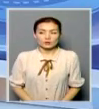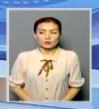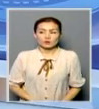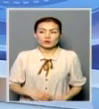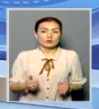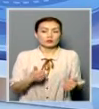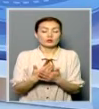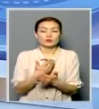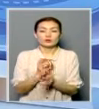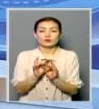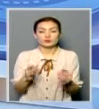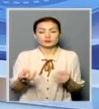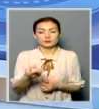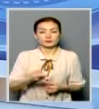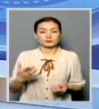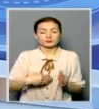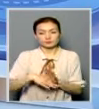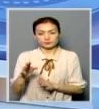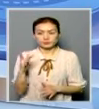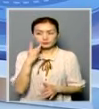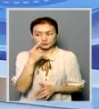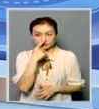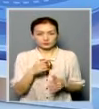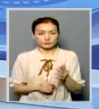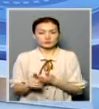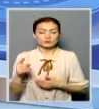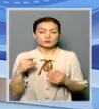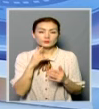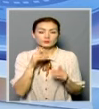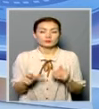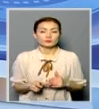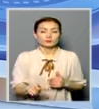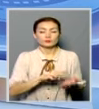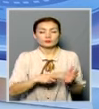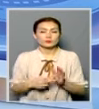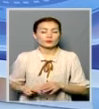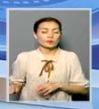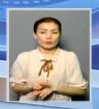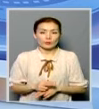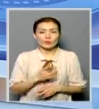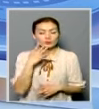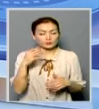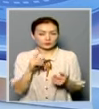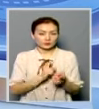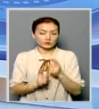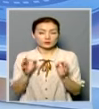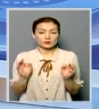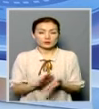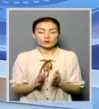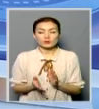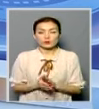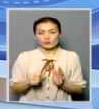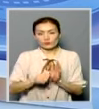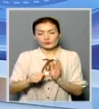Перейду к хорошим новостям. В нашем регионе уже совсем скоро начнут асфальтировать дороги. В планах отремонтировать и привести в нормальное